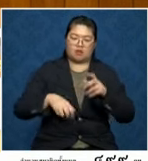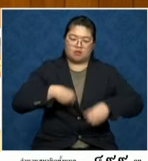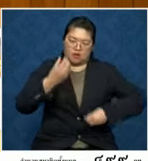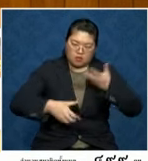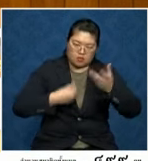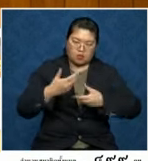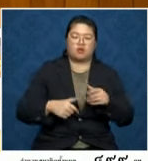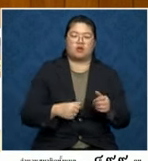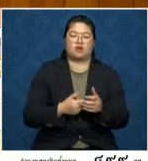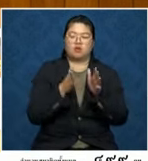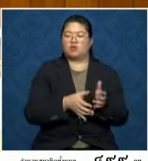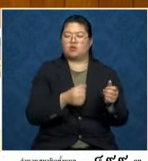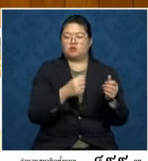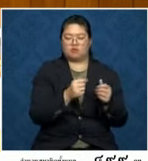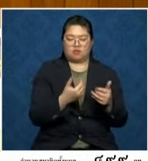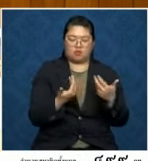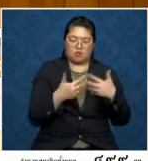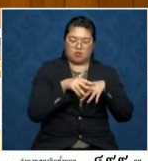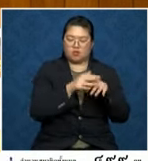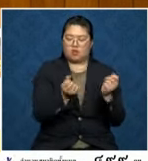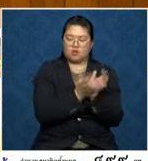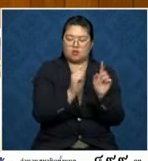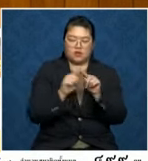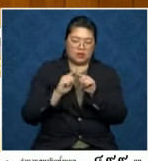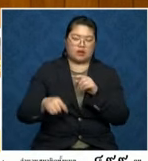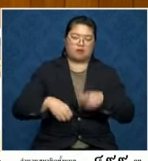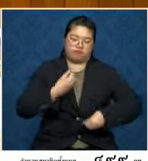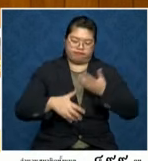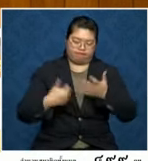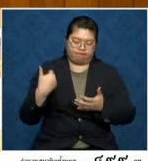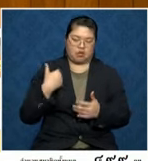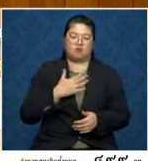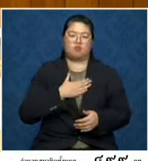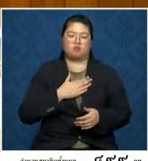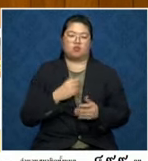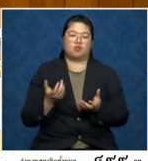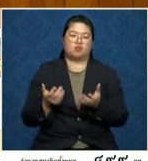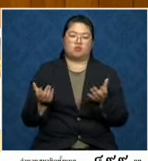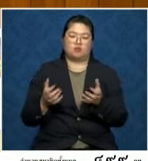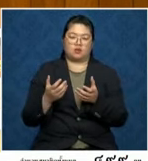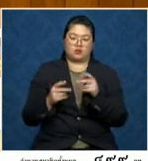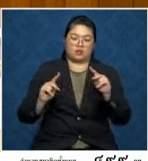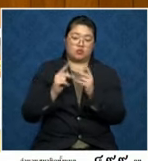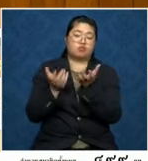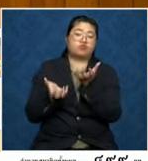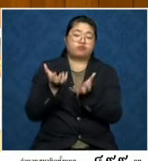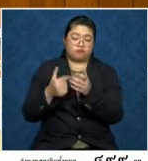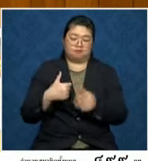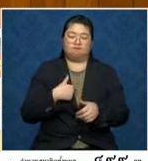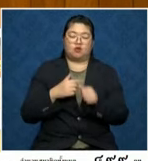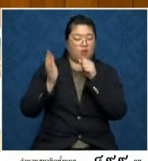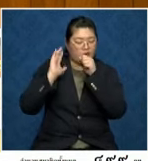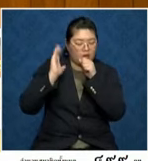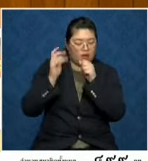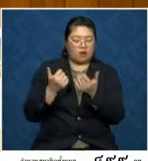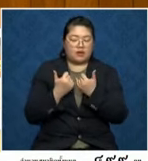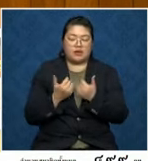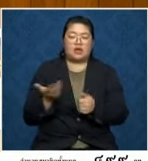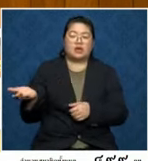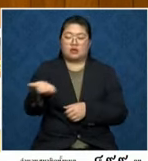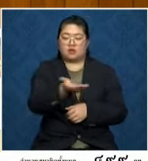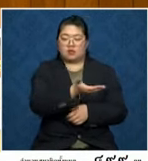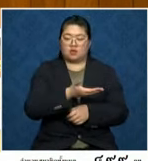เกี่ยวข้องเรียบร้อยแล้วกับผมในนามของกระทรวงยุติธรรมจึงขอกราบเรียนท่านประธานสภาผู้แทนราษฎรเพื่อให้ที่ประ